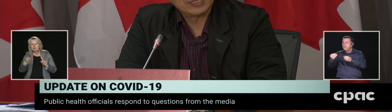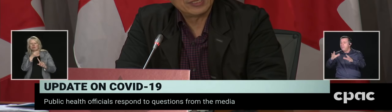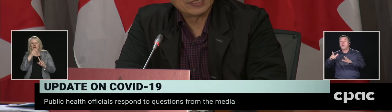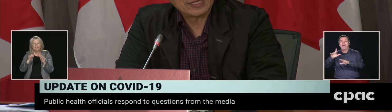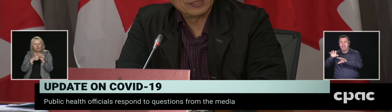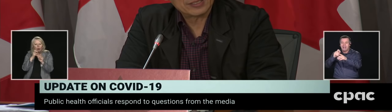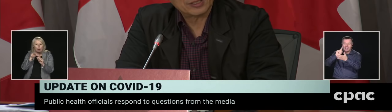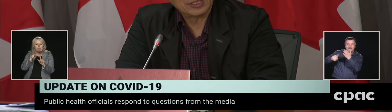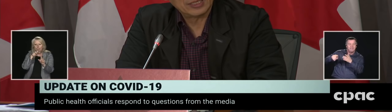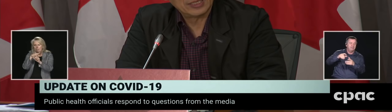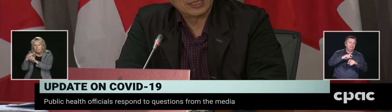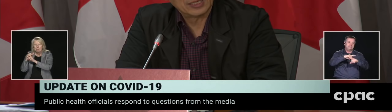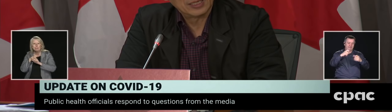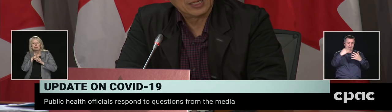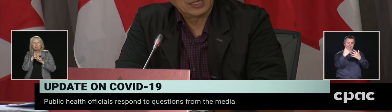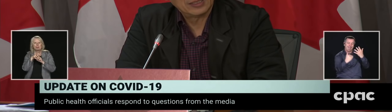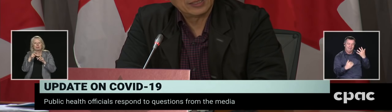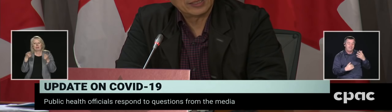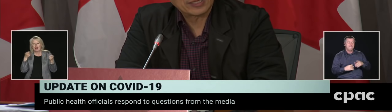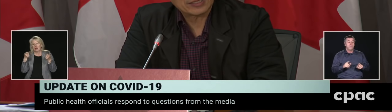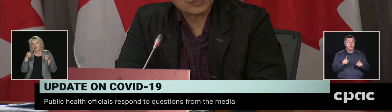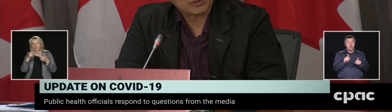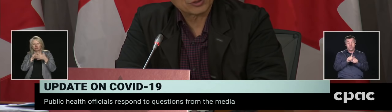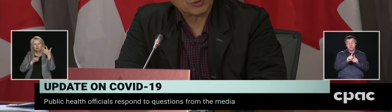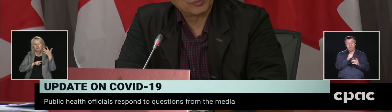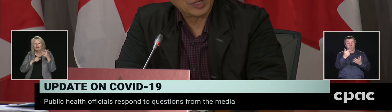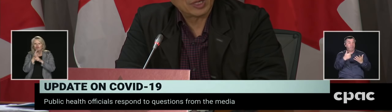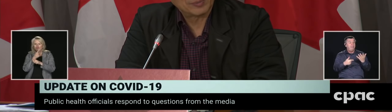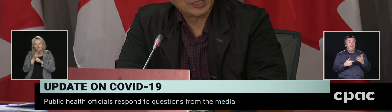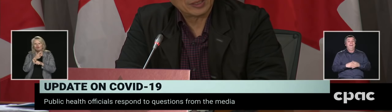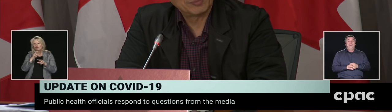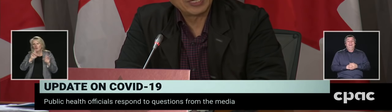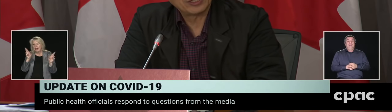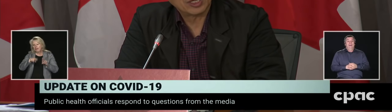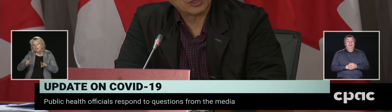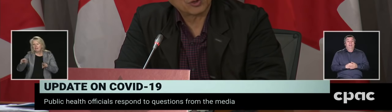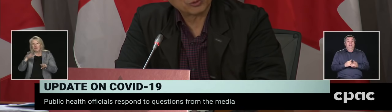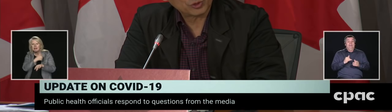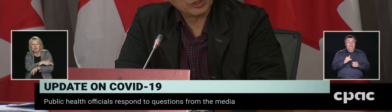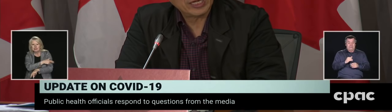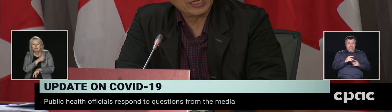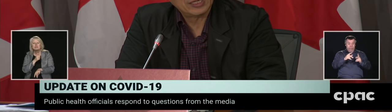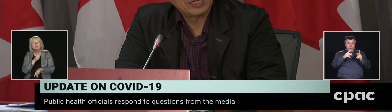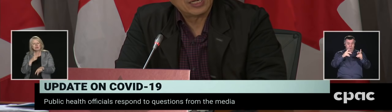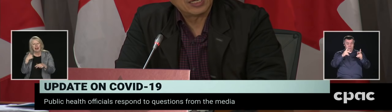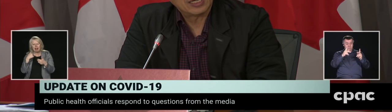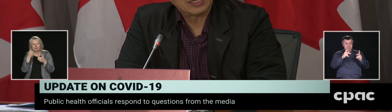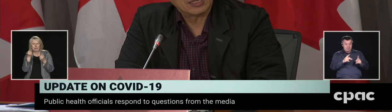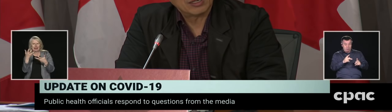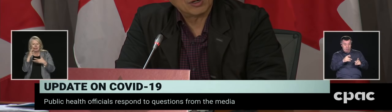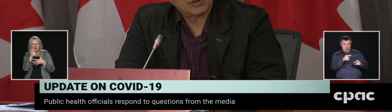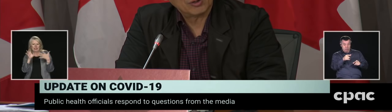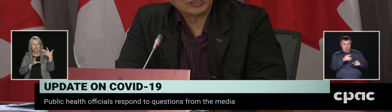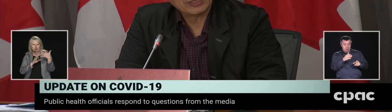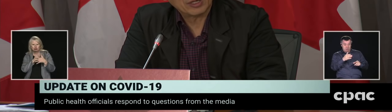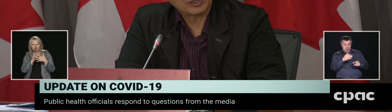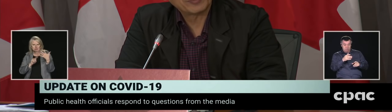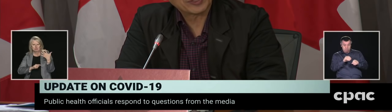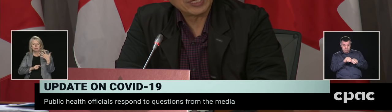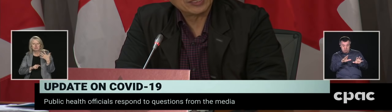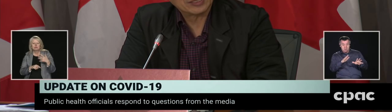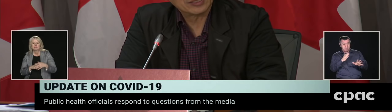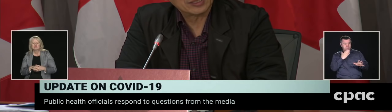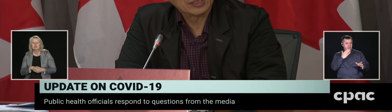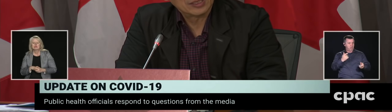a aussi des indices que les cas sont peut-être bien contrôlés, on